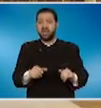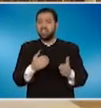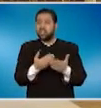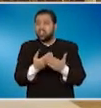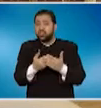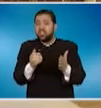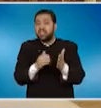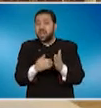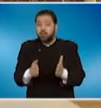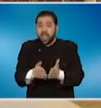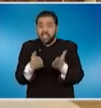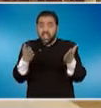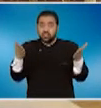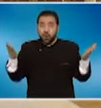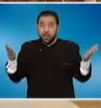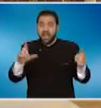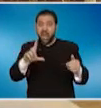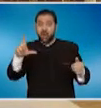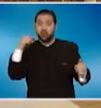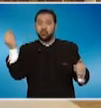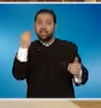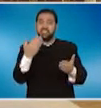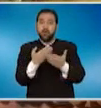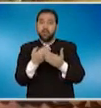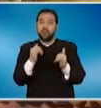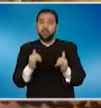nevoie de o revelație pentru acest lucru.